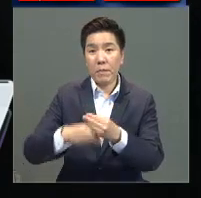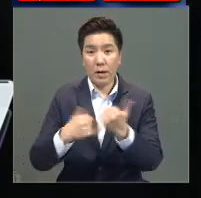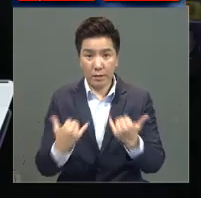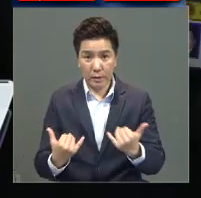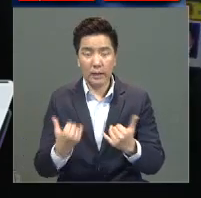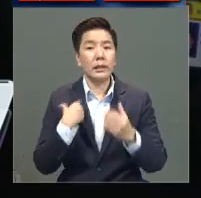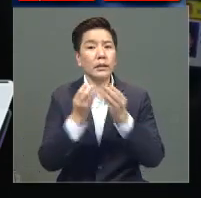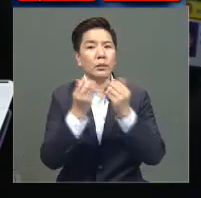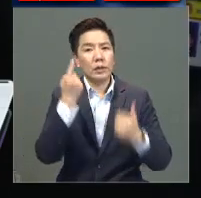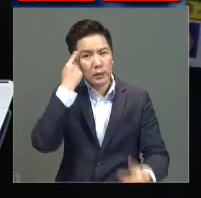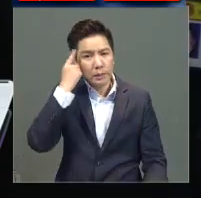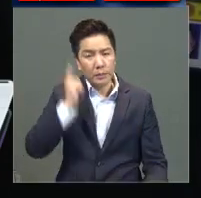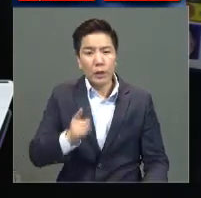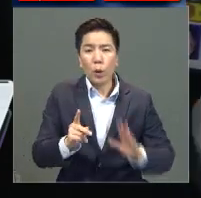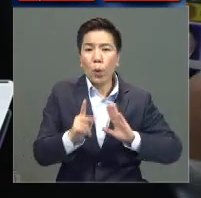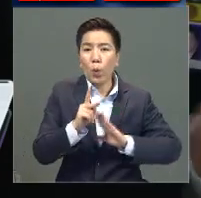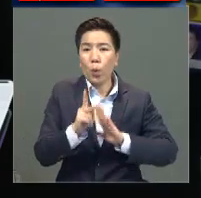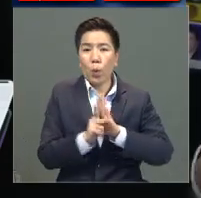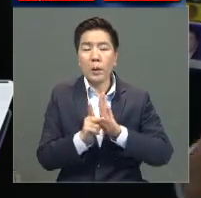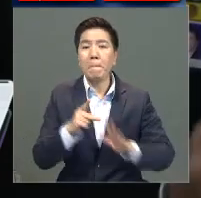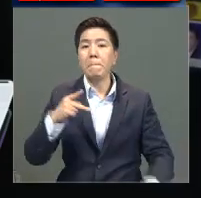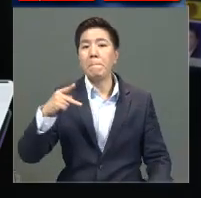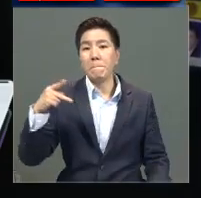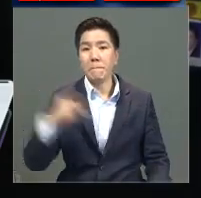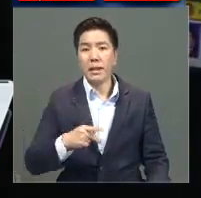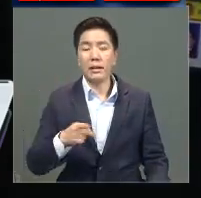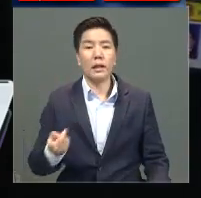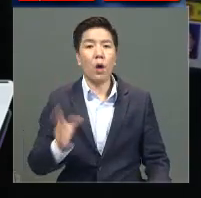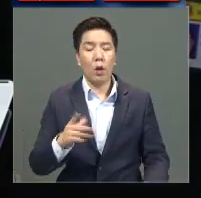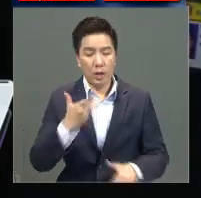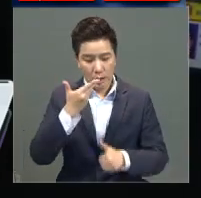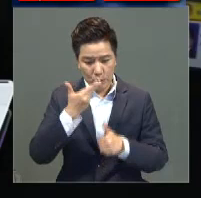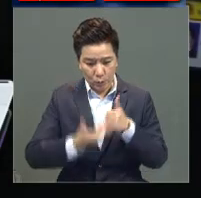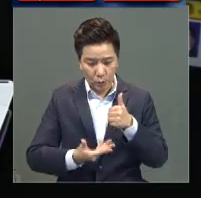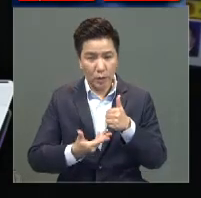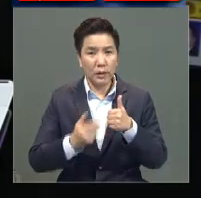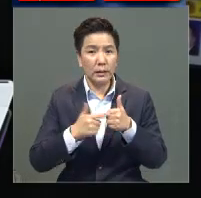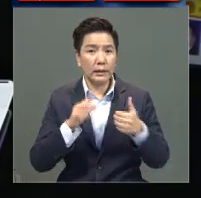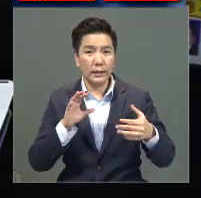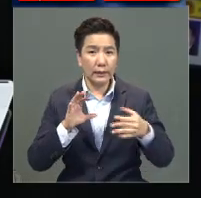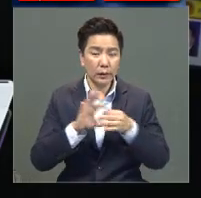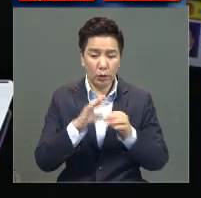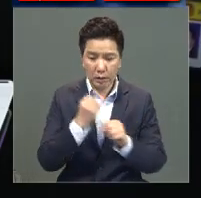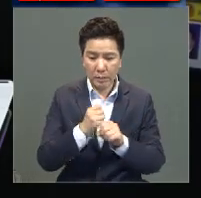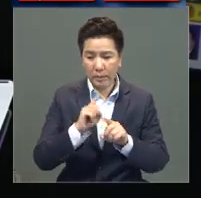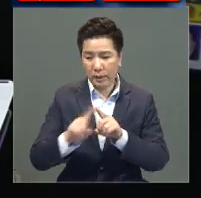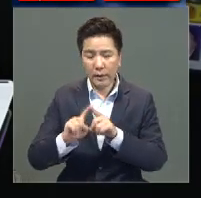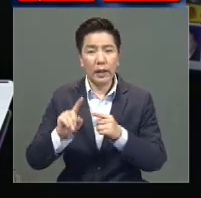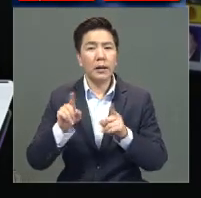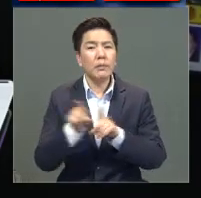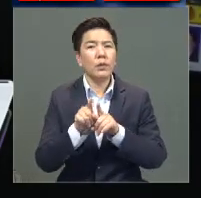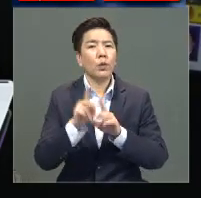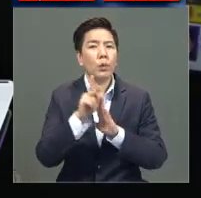รัฐธรรมนูญนั้นเป็นบทบัญญัติในหมวดพิเศษซึ่งกำหนดคุณสมบัติของการเสนอไว้ต่างหากจากกฎหมายทั่ว